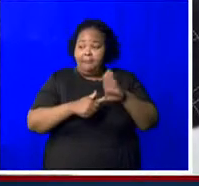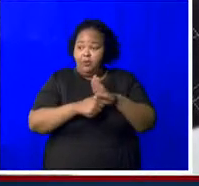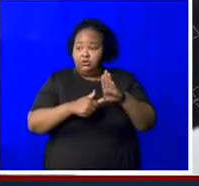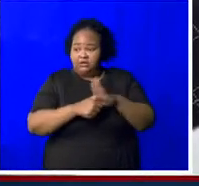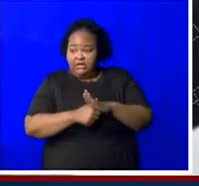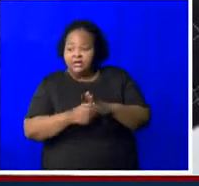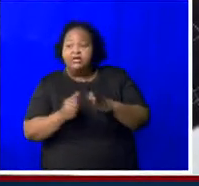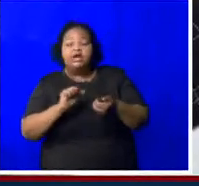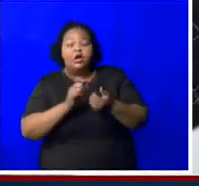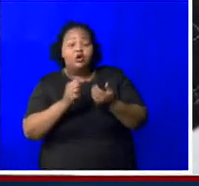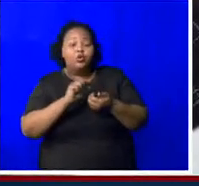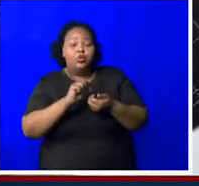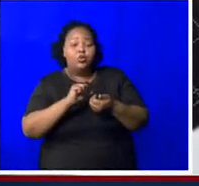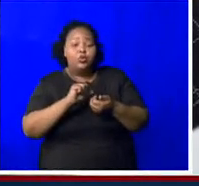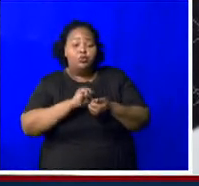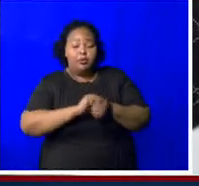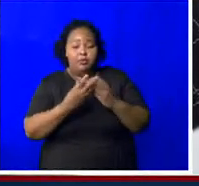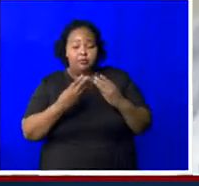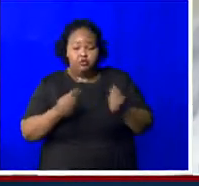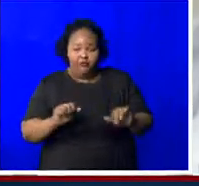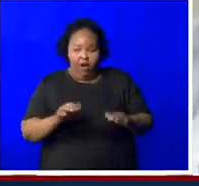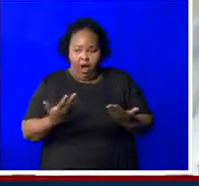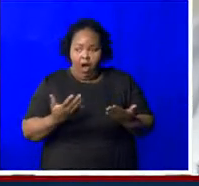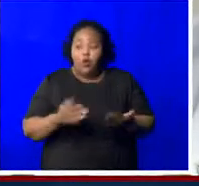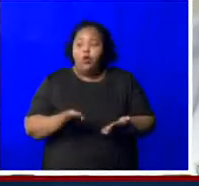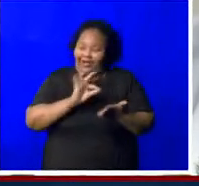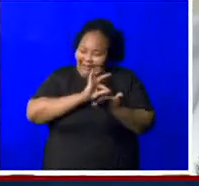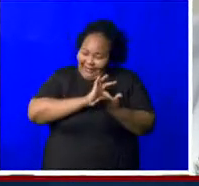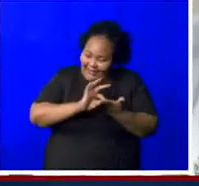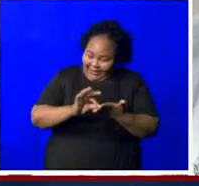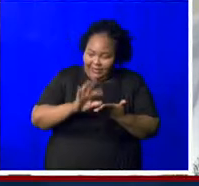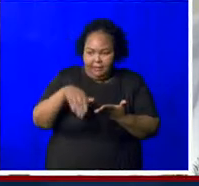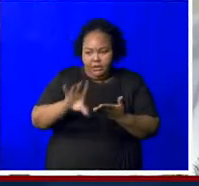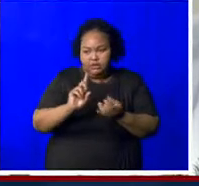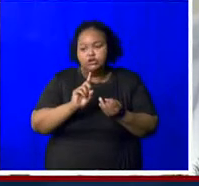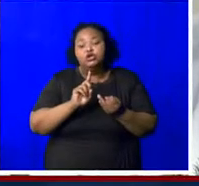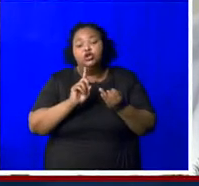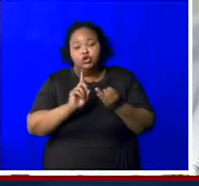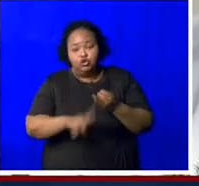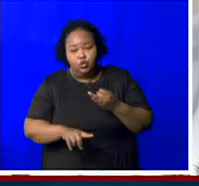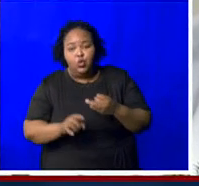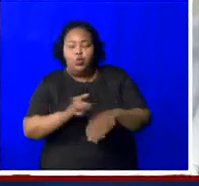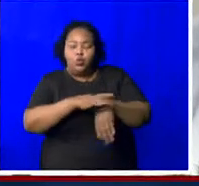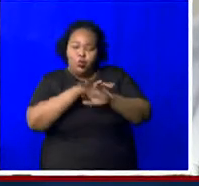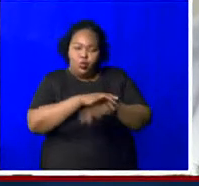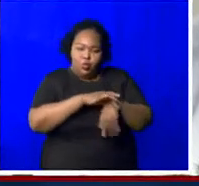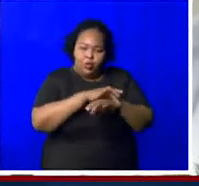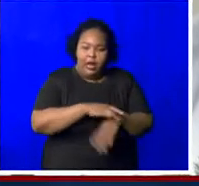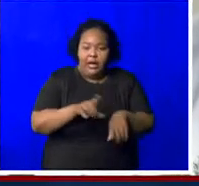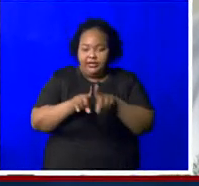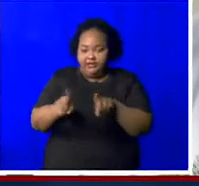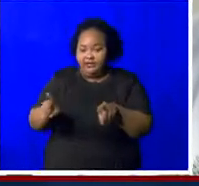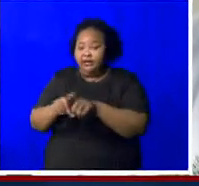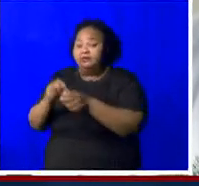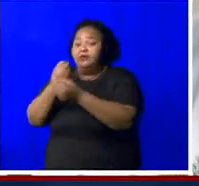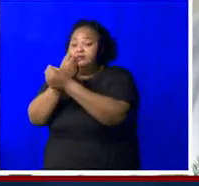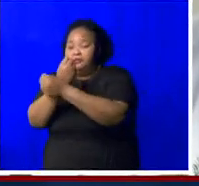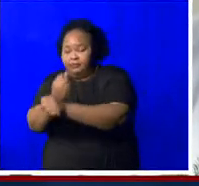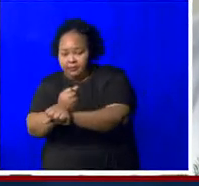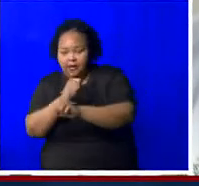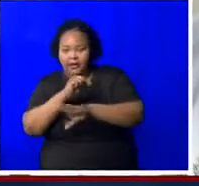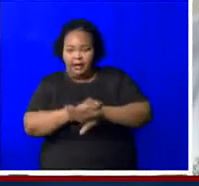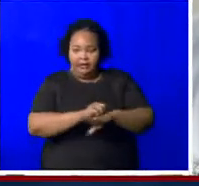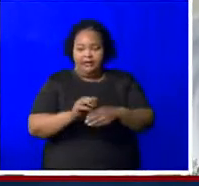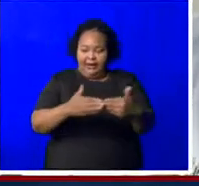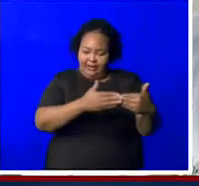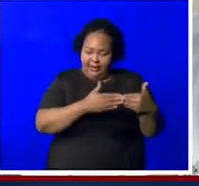indzaba yokuhlanteka kanye nekuvikela tifo. Impilo elilungelo lami. Nawe ngamunye ngamunye impilo